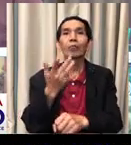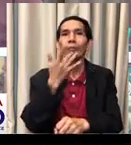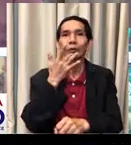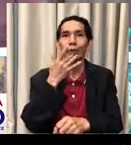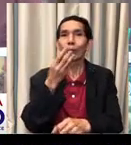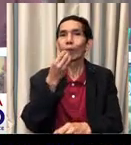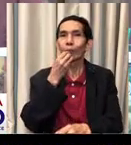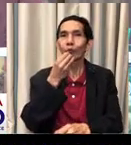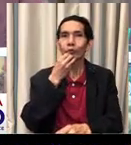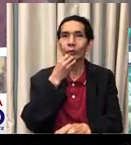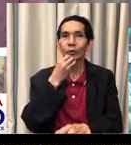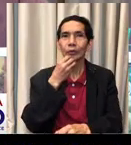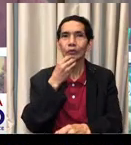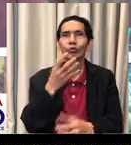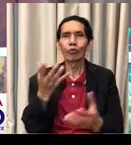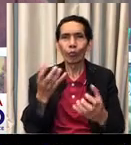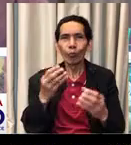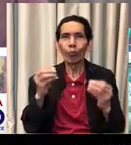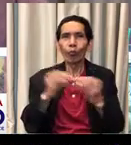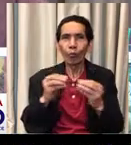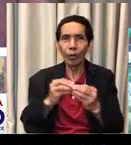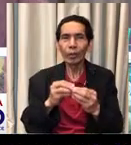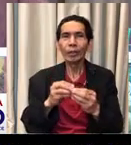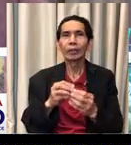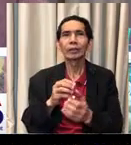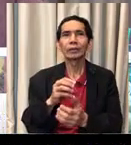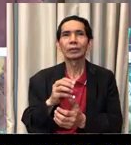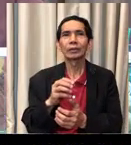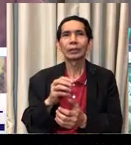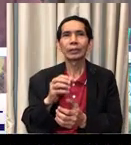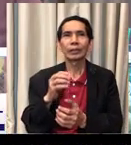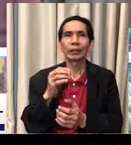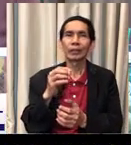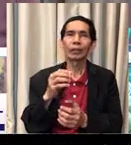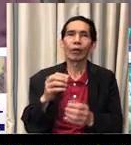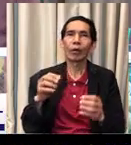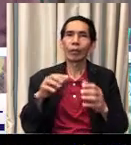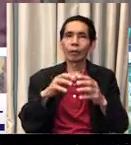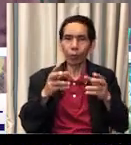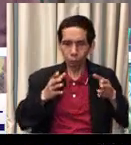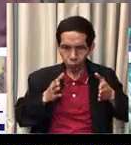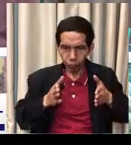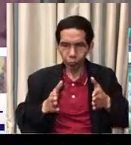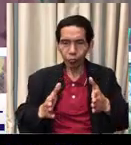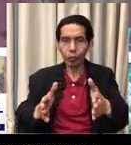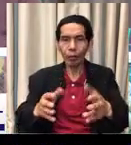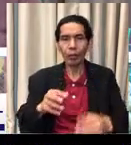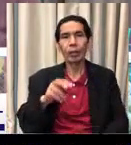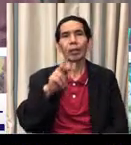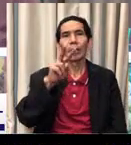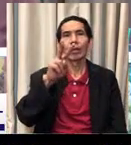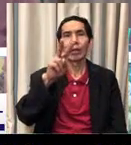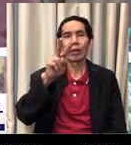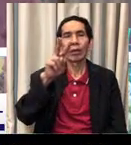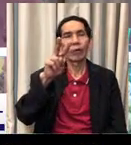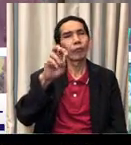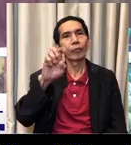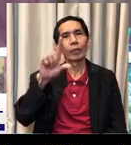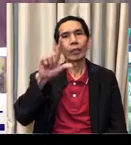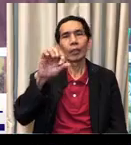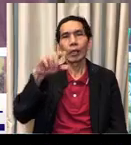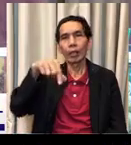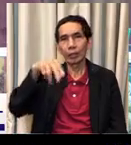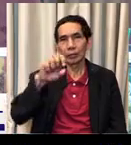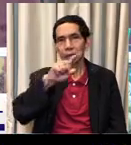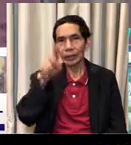doon. Kung napanood yung Quezes Drilon, isang buong kali po yun sa Velasquez. Pag